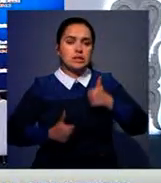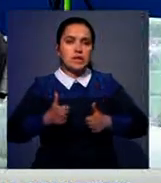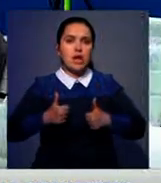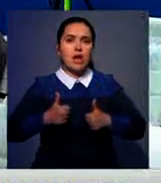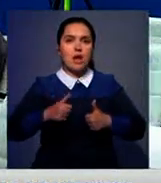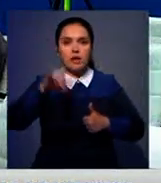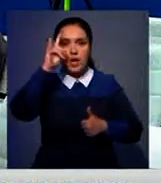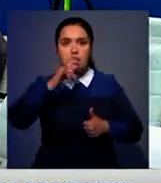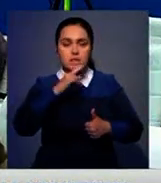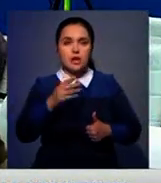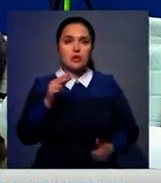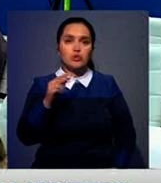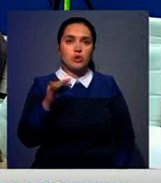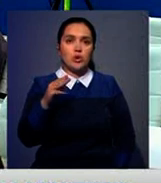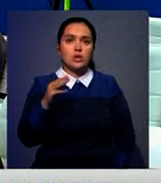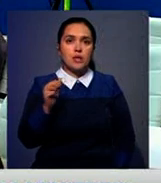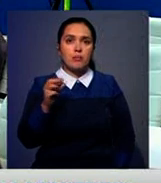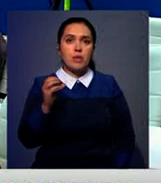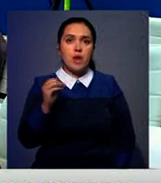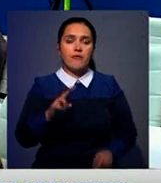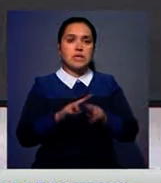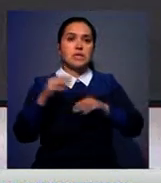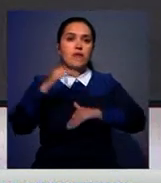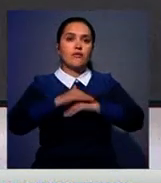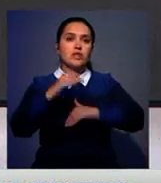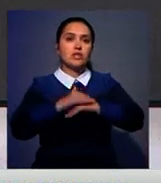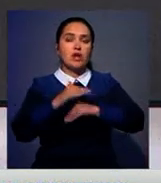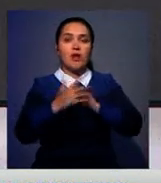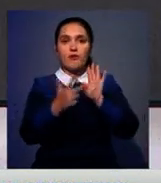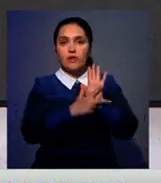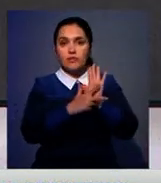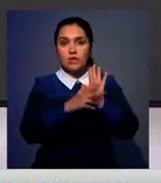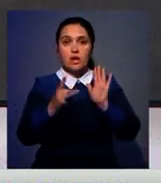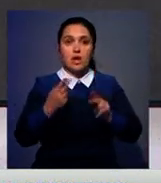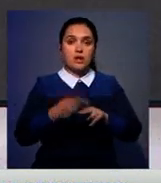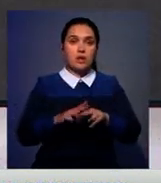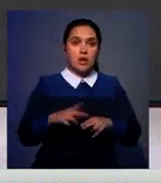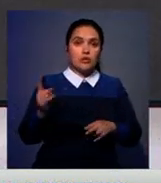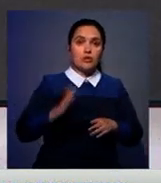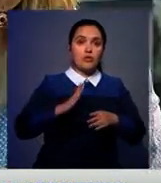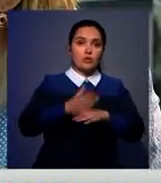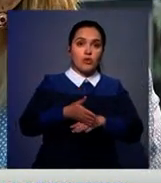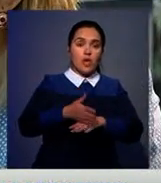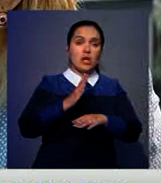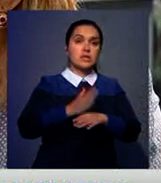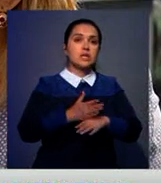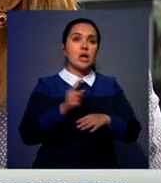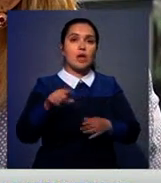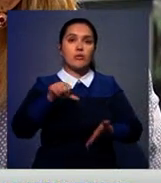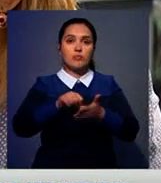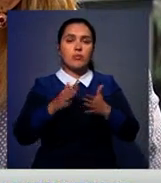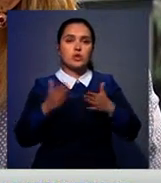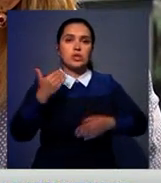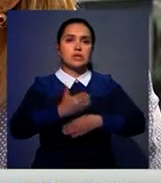деятеля Казахстана Медета Чутабаева. Астанинские вечера проходят в столице в 8-й раз. На этот раз гости фестиваля ведущая